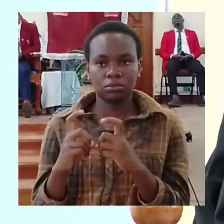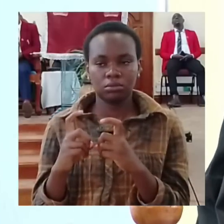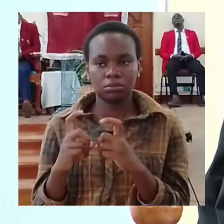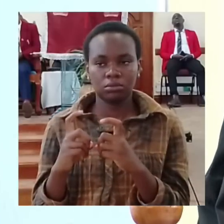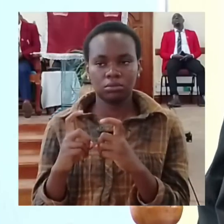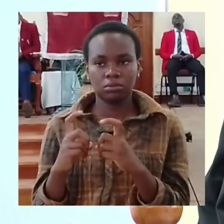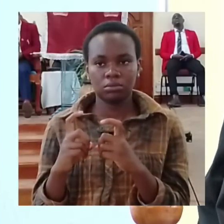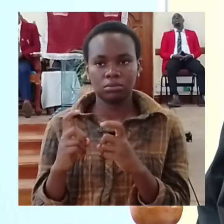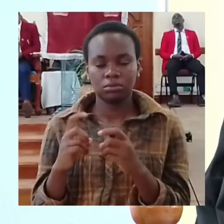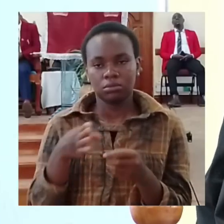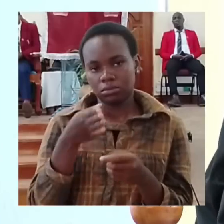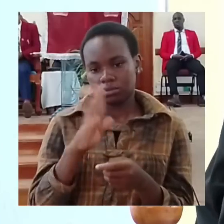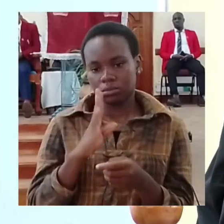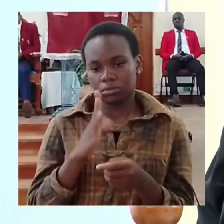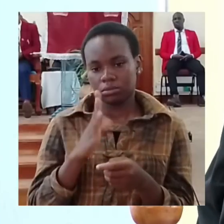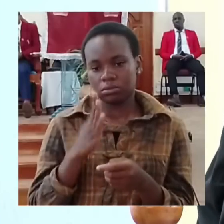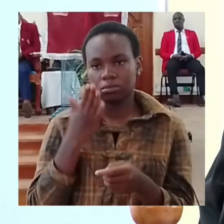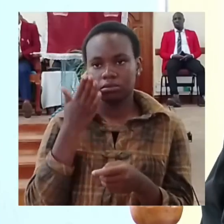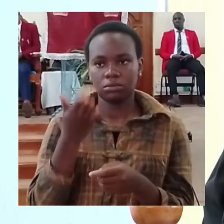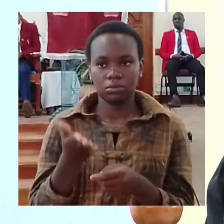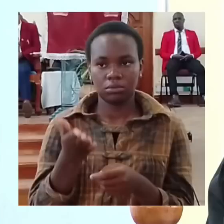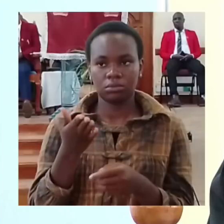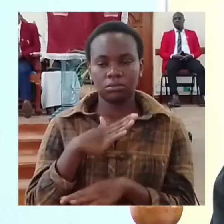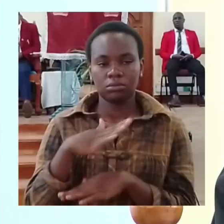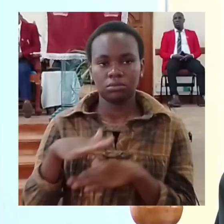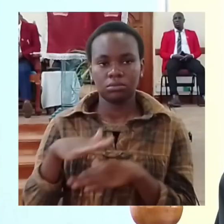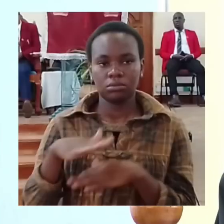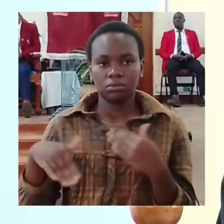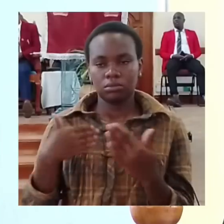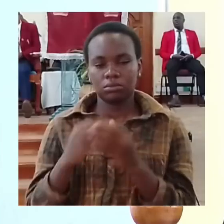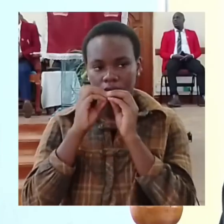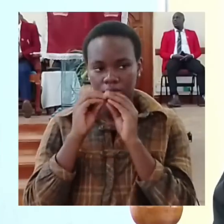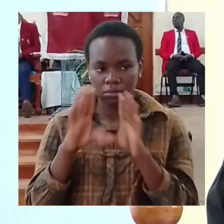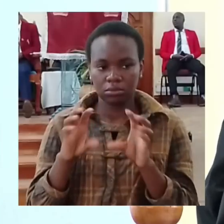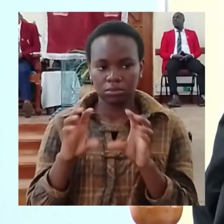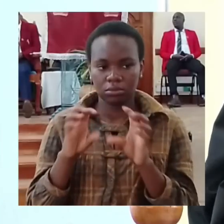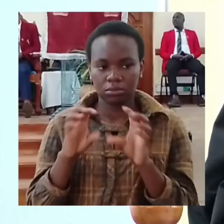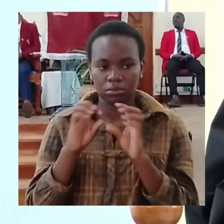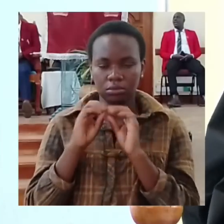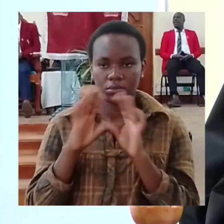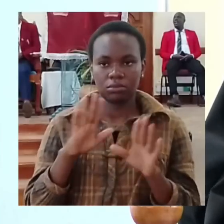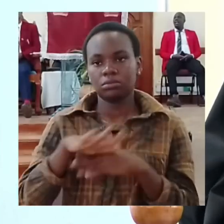Ngai haha na nĩekwenda